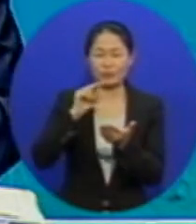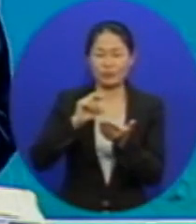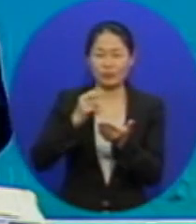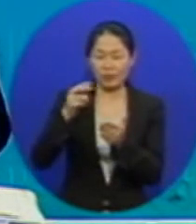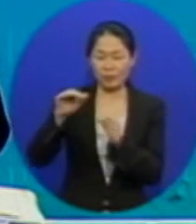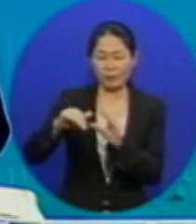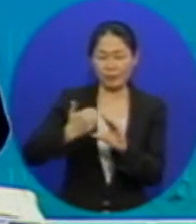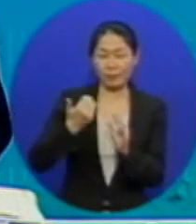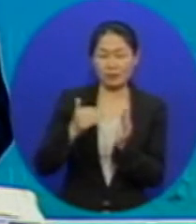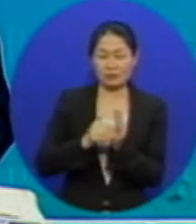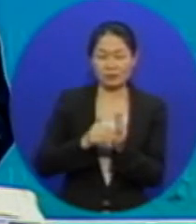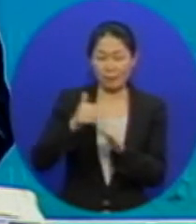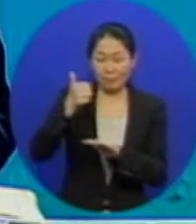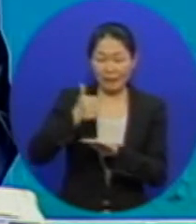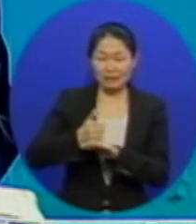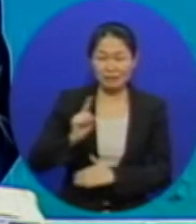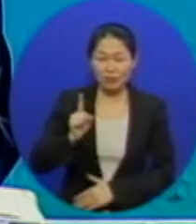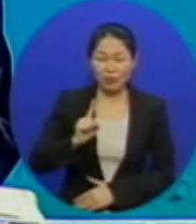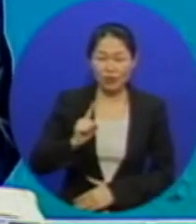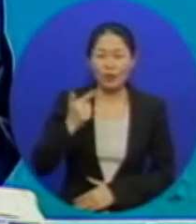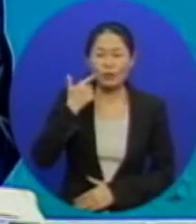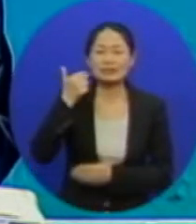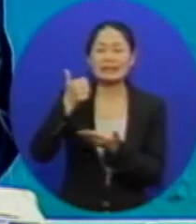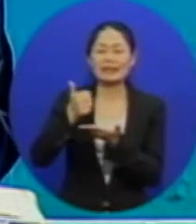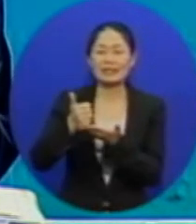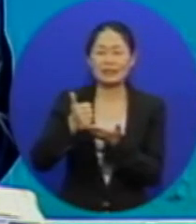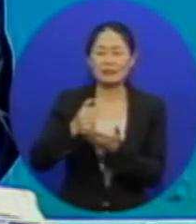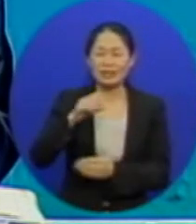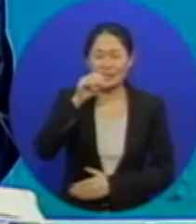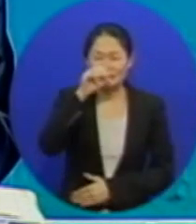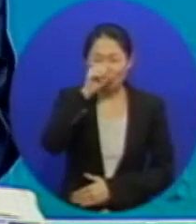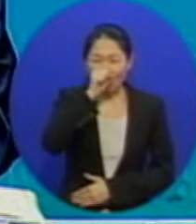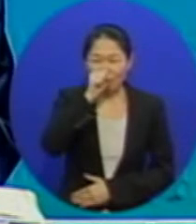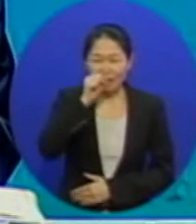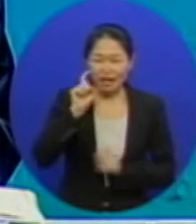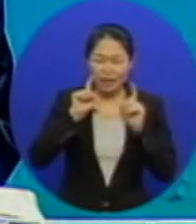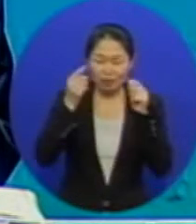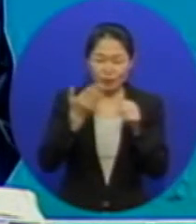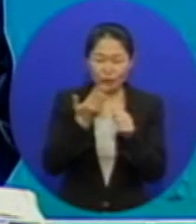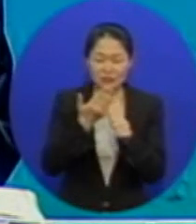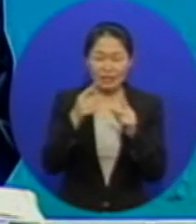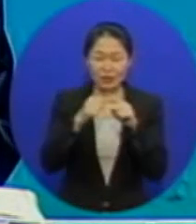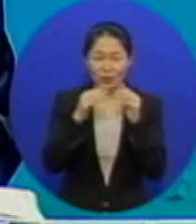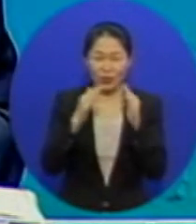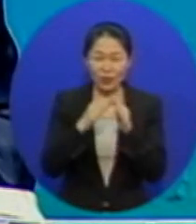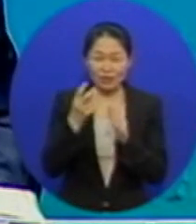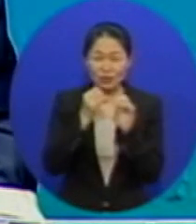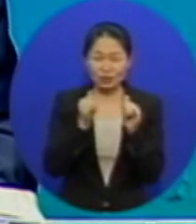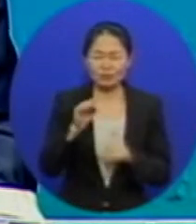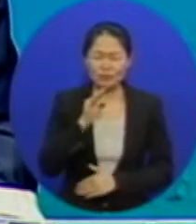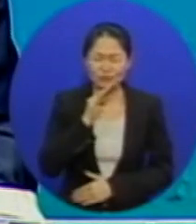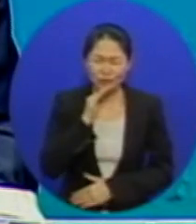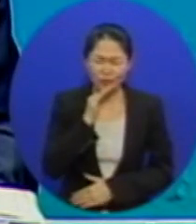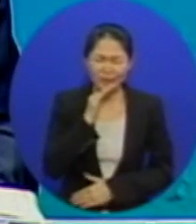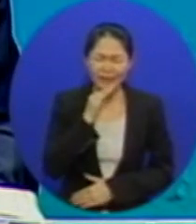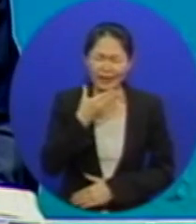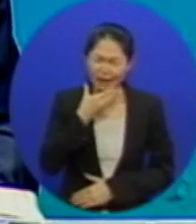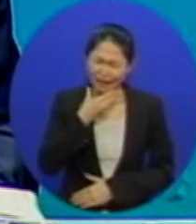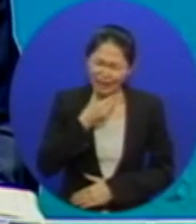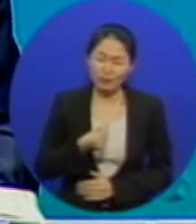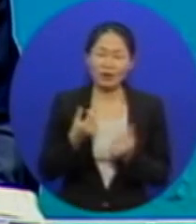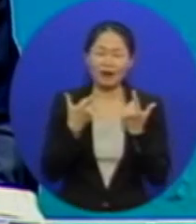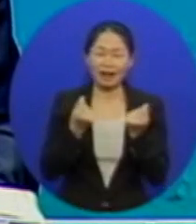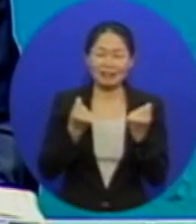그리고 맨 마지막에 이렇게 쓰셨어요 목사님 선한목자 교회 성도님들은 너무 행복하시길 거 같다는